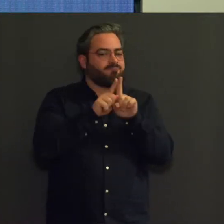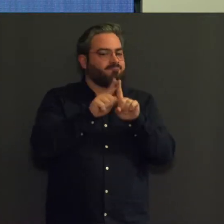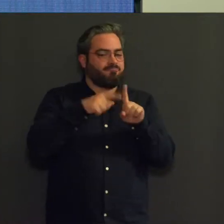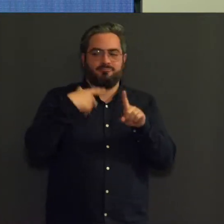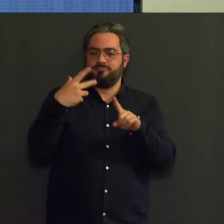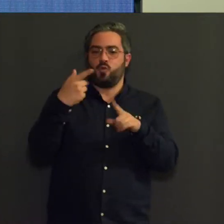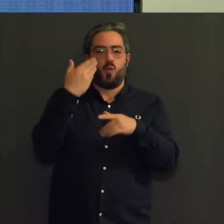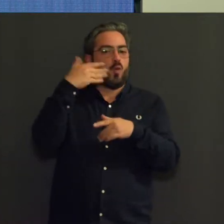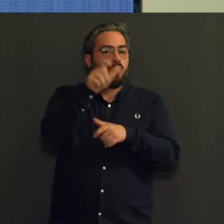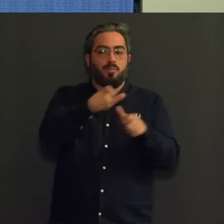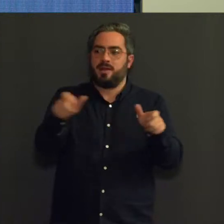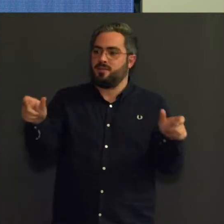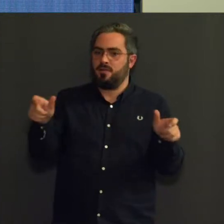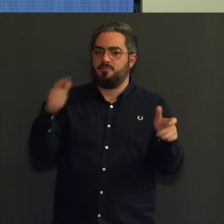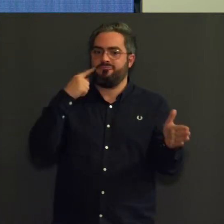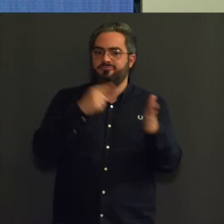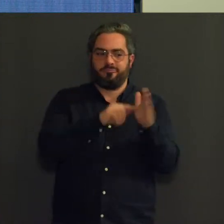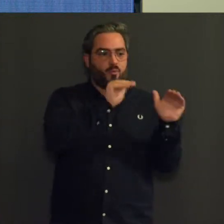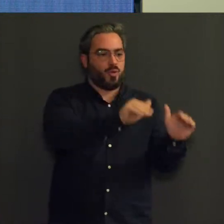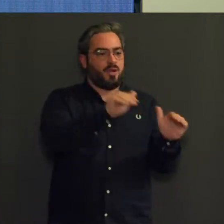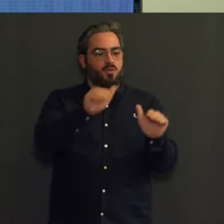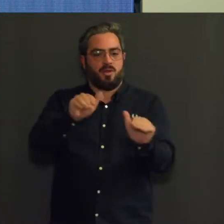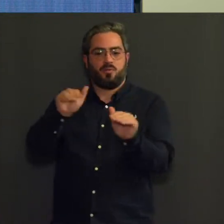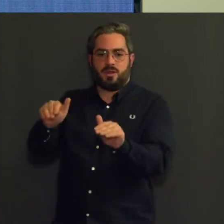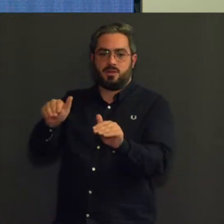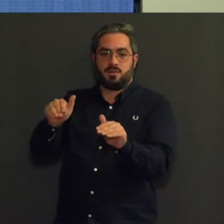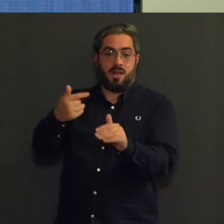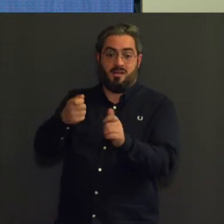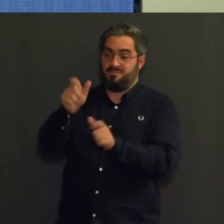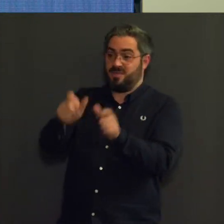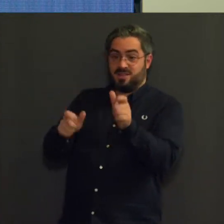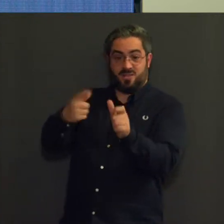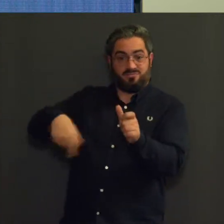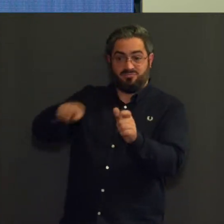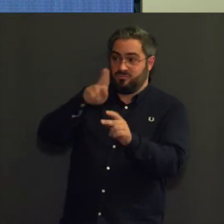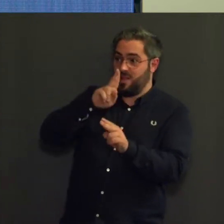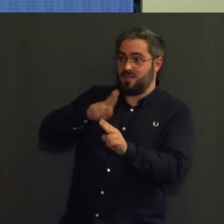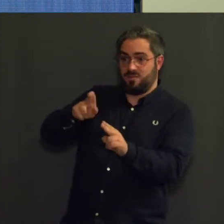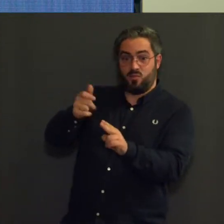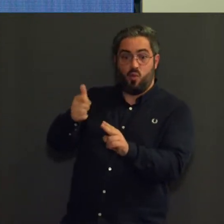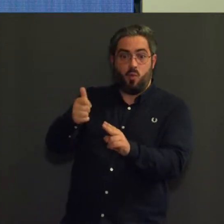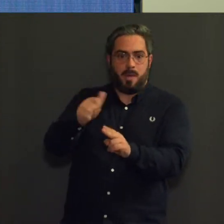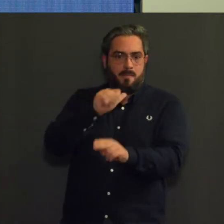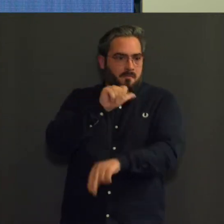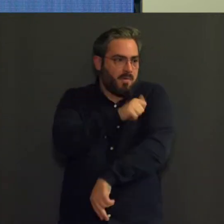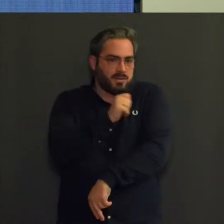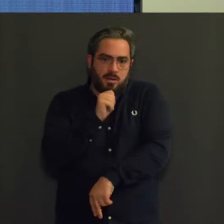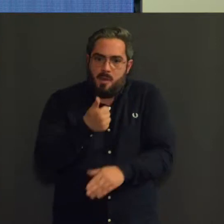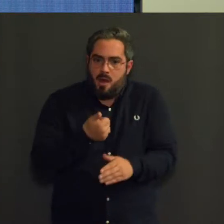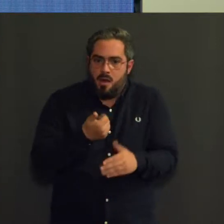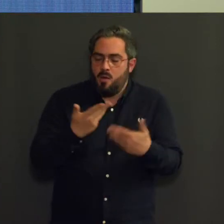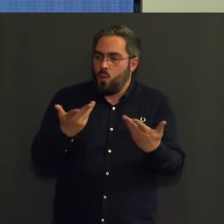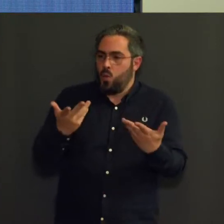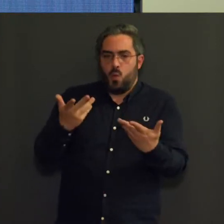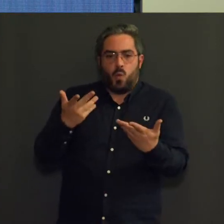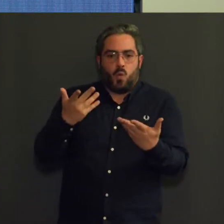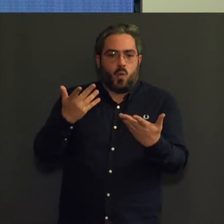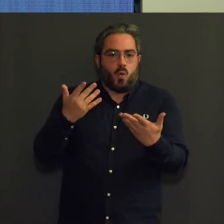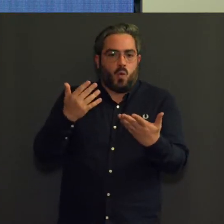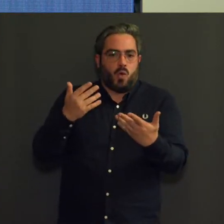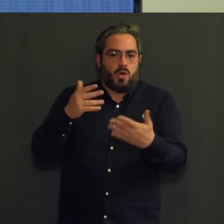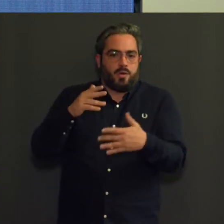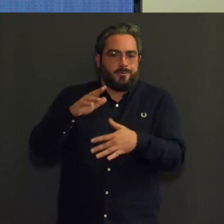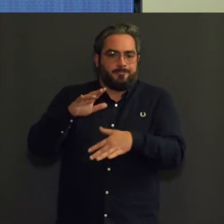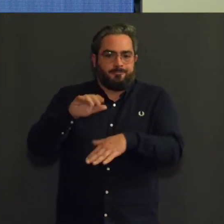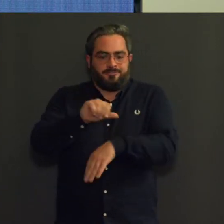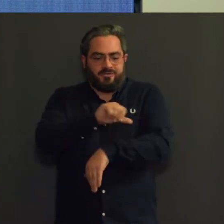respect par rapport aux autres qui ne souhaitent pas être infectés et qui n'ont pas encore eu l'occasion d'être vaccinés ou qui éventuellement ont un vaccin